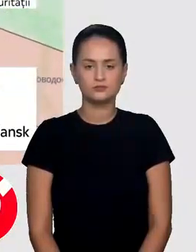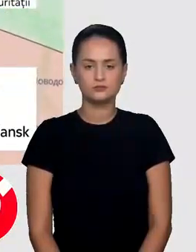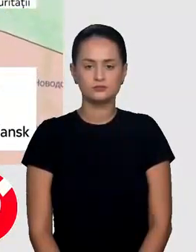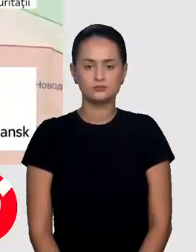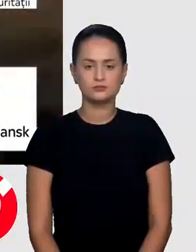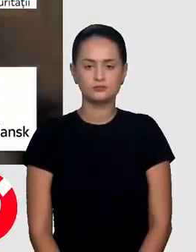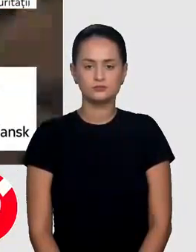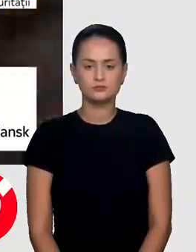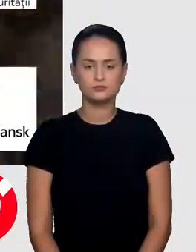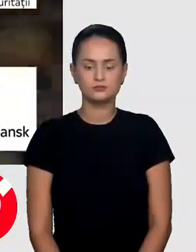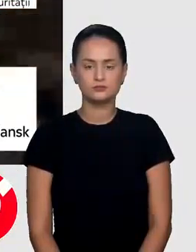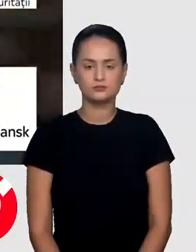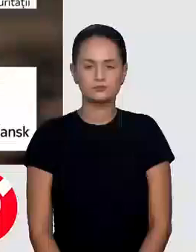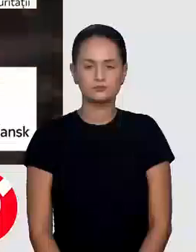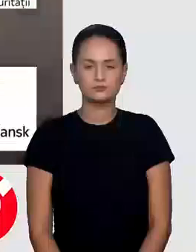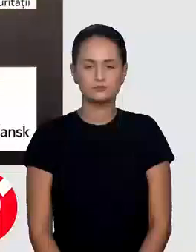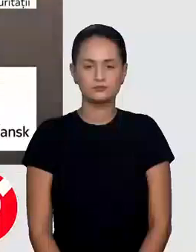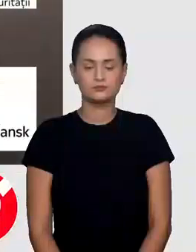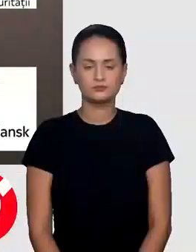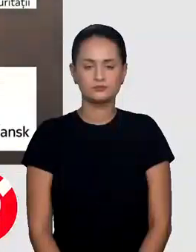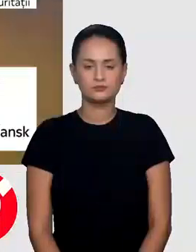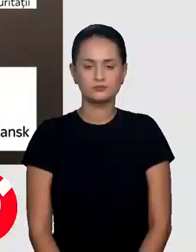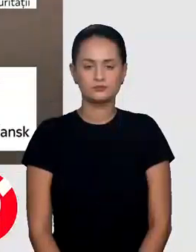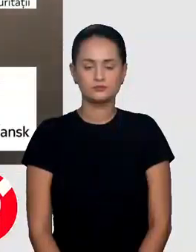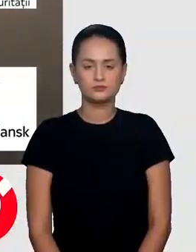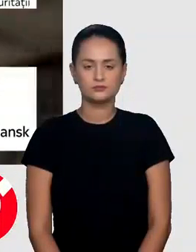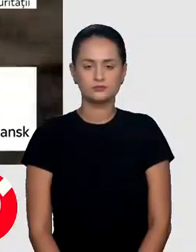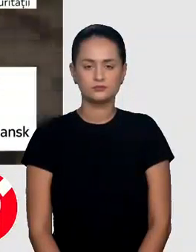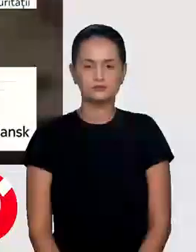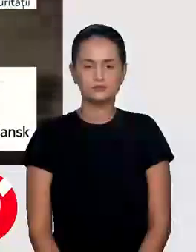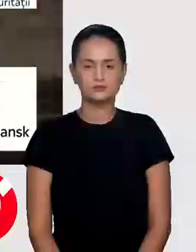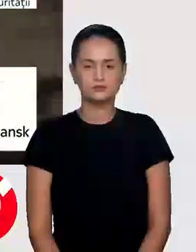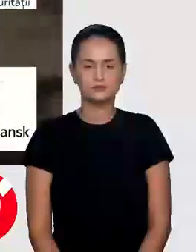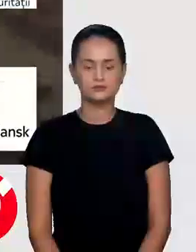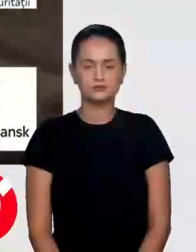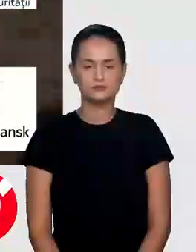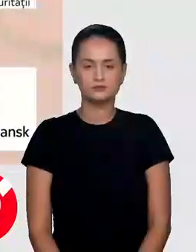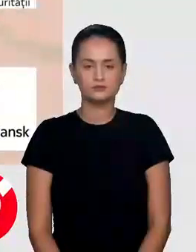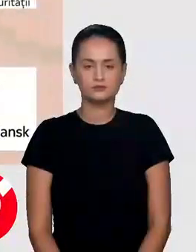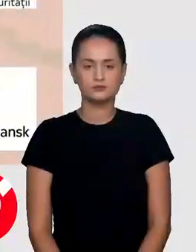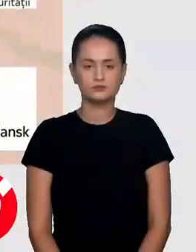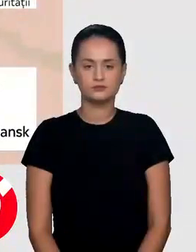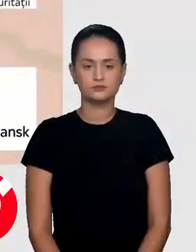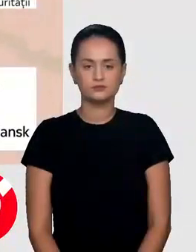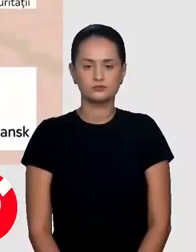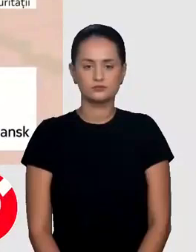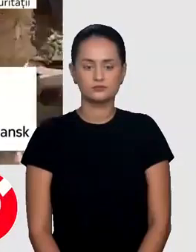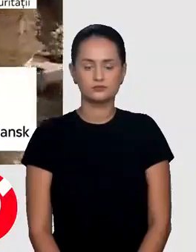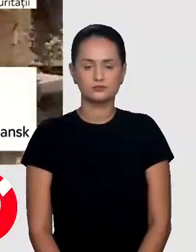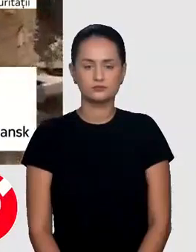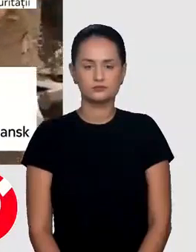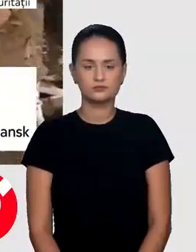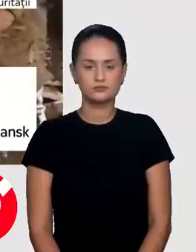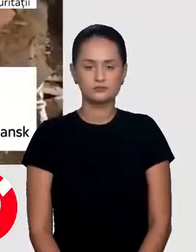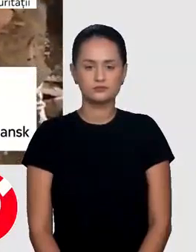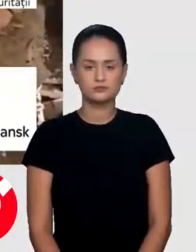acestuia cât mai repede. Și ucrainenii sunt activi. În ultimele 24 de ore, forțele